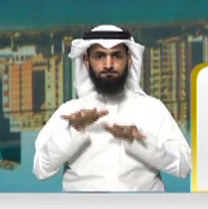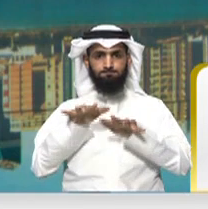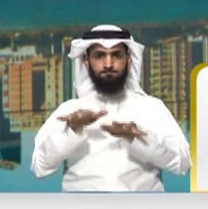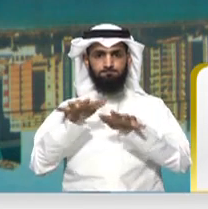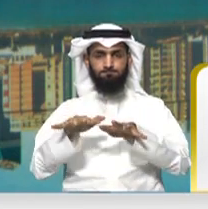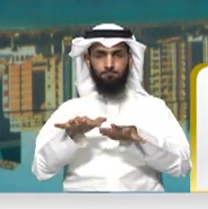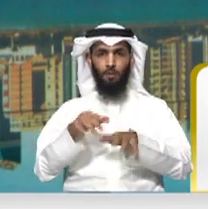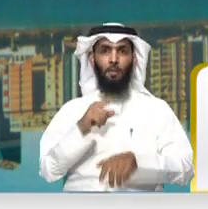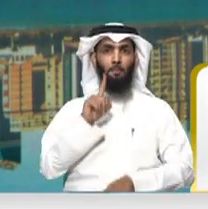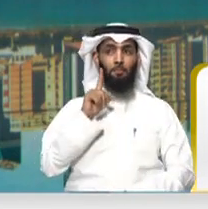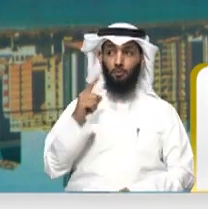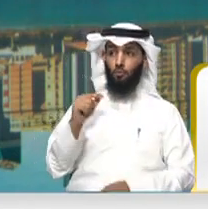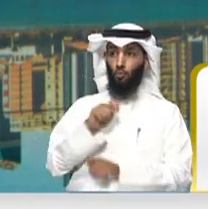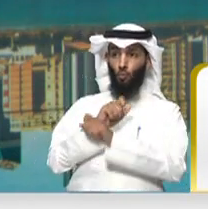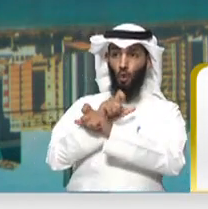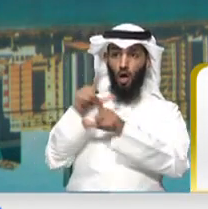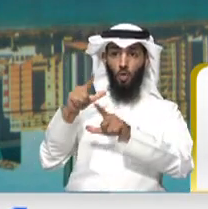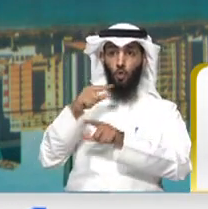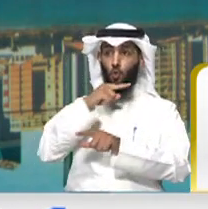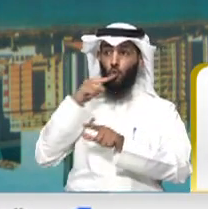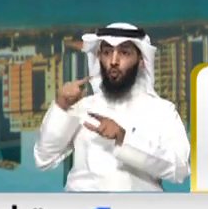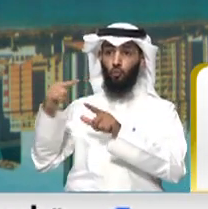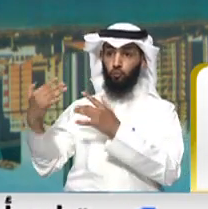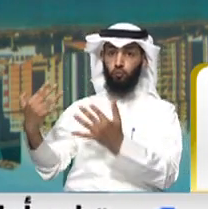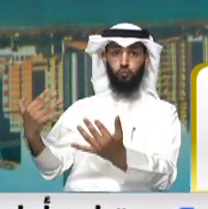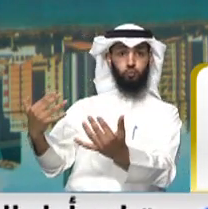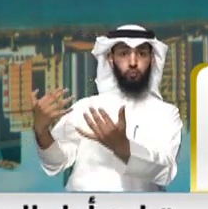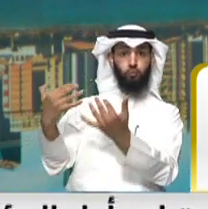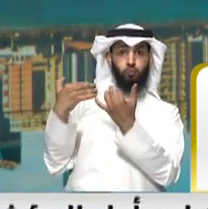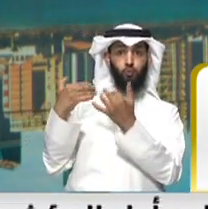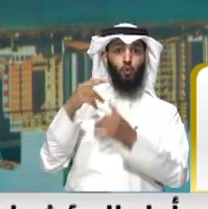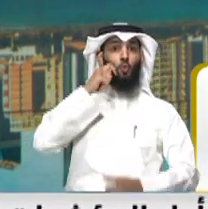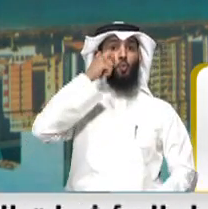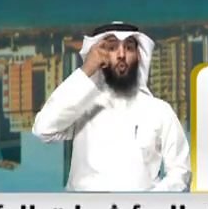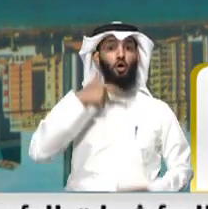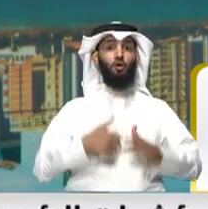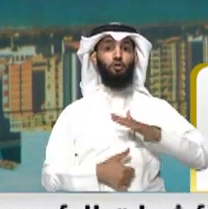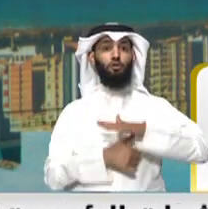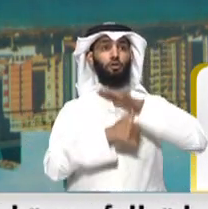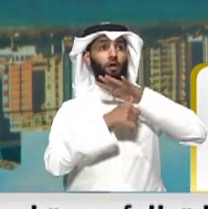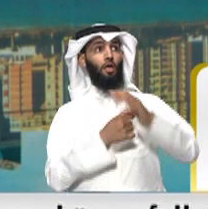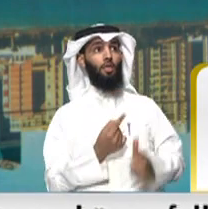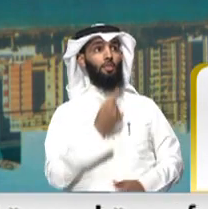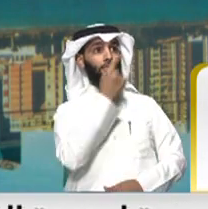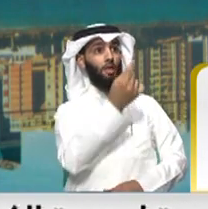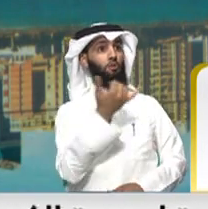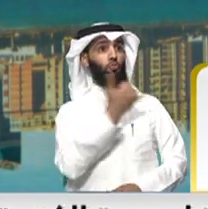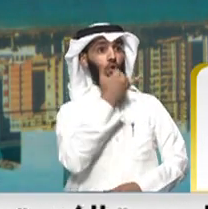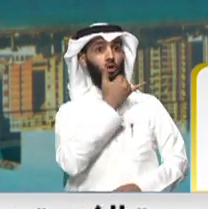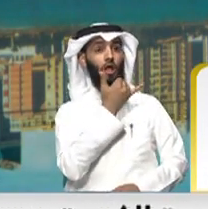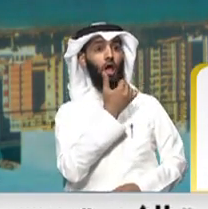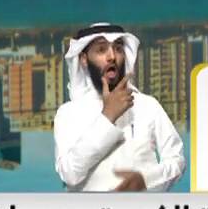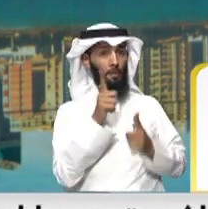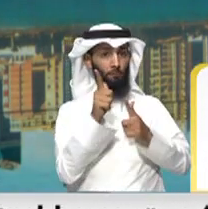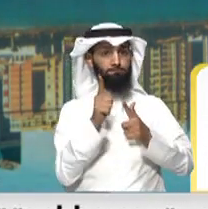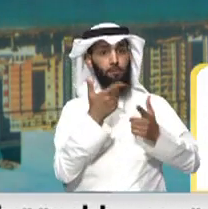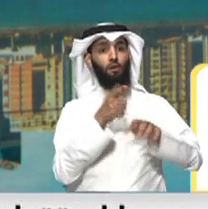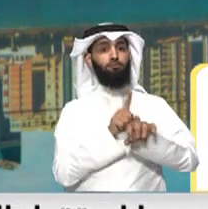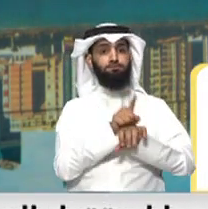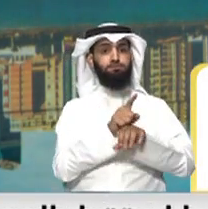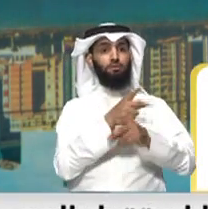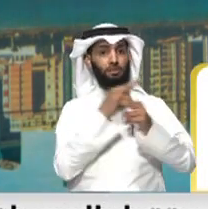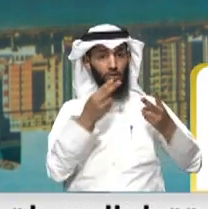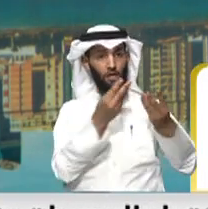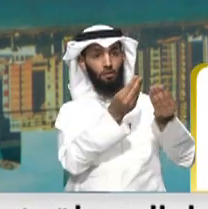فلاديمير زيلينسكي الشركاء الغربيين الى التعجيل بتزويد كيف بالاسلحه التي تحتاجها لصد الهجمات